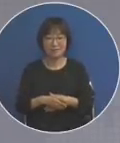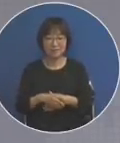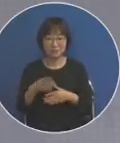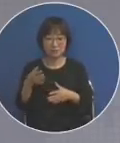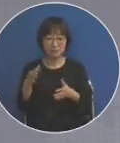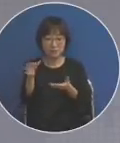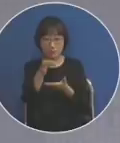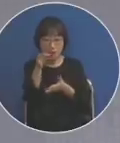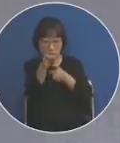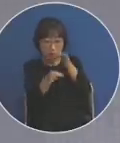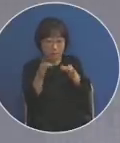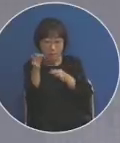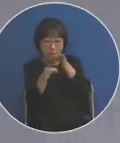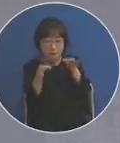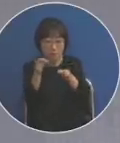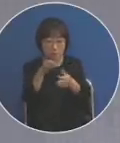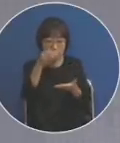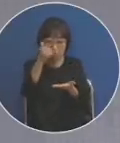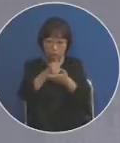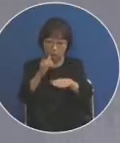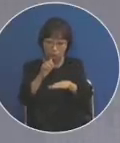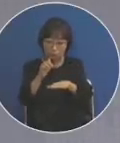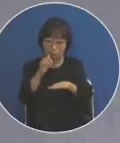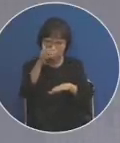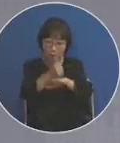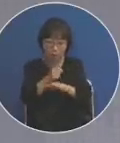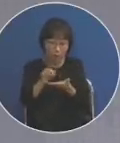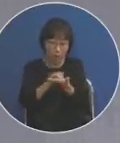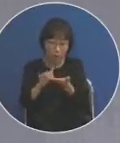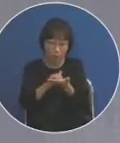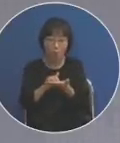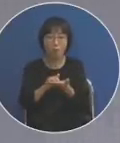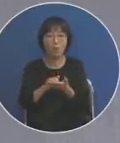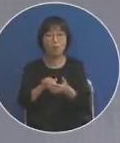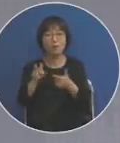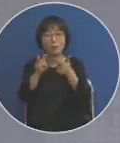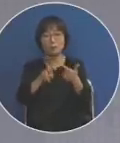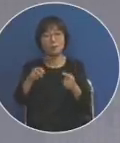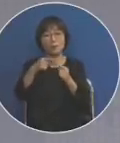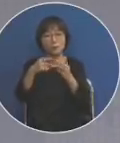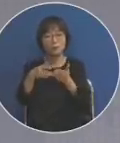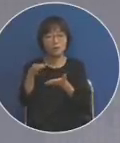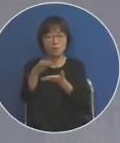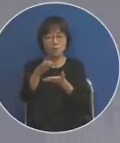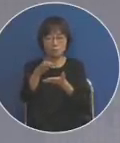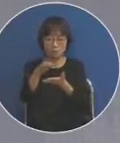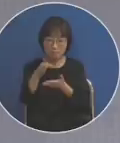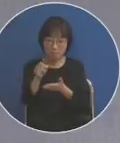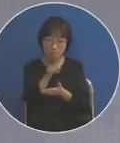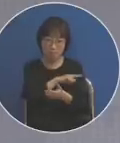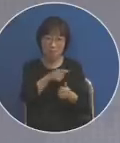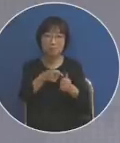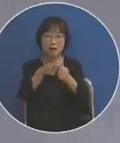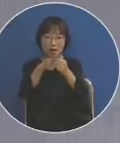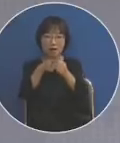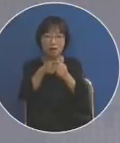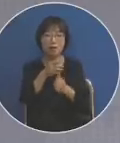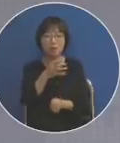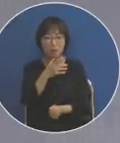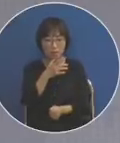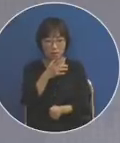trying to emphasize all the results or numbers, but it's just in the numbers. 하나님이 여러분에게 원하시는 게